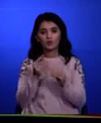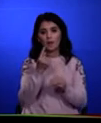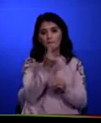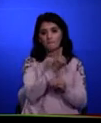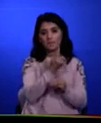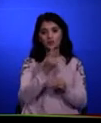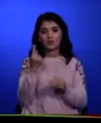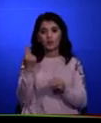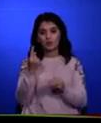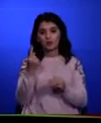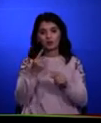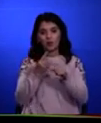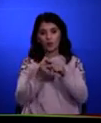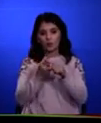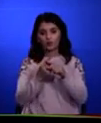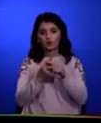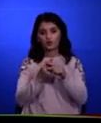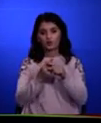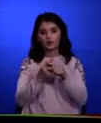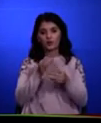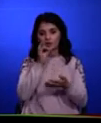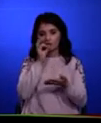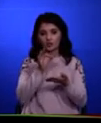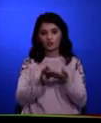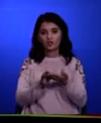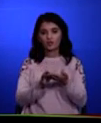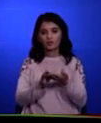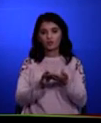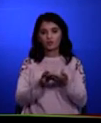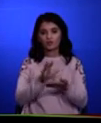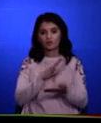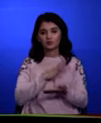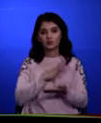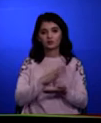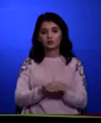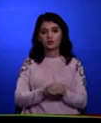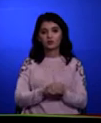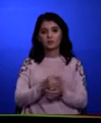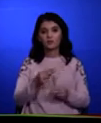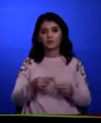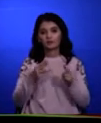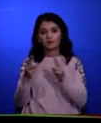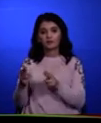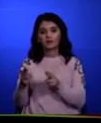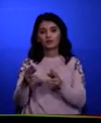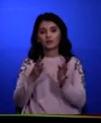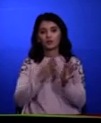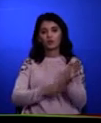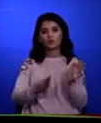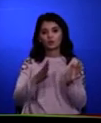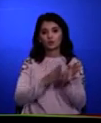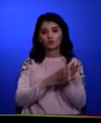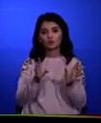birliklarni, birliklarga qo'shish bilan yig'indini chiqardik. Keyingisi 99